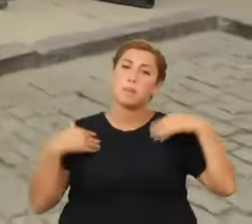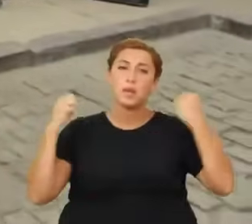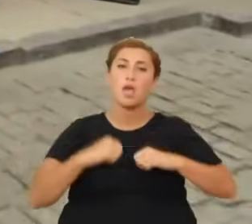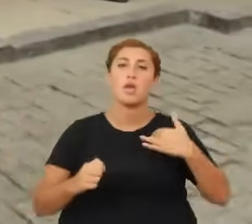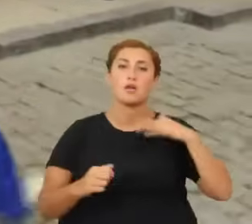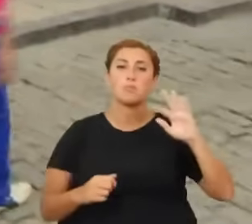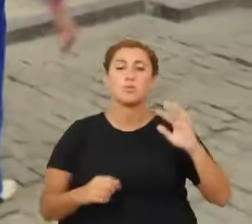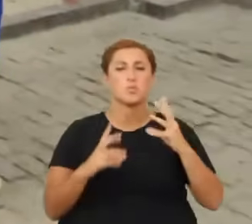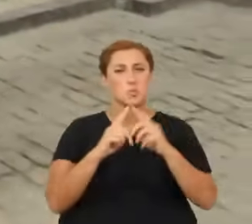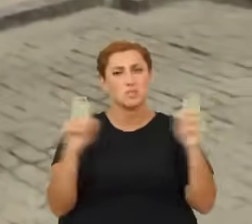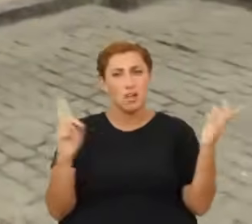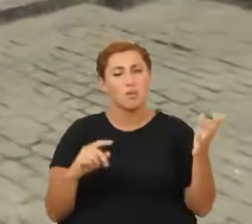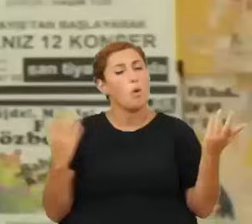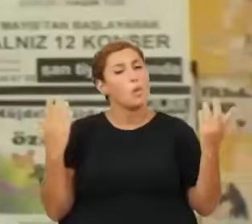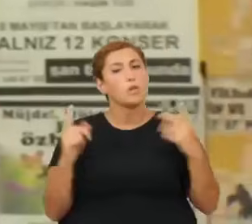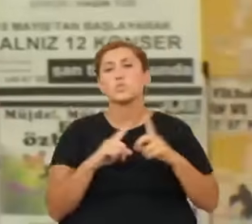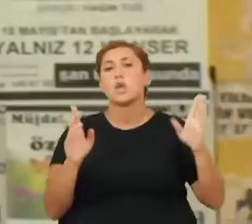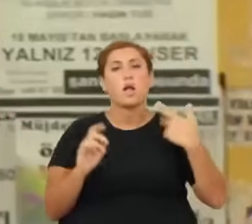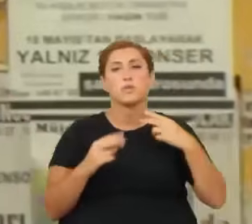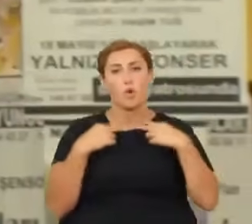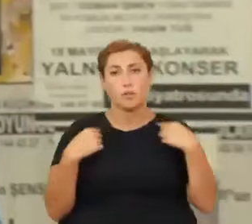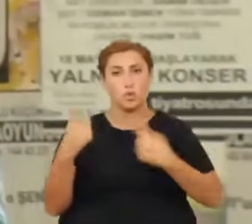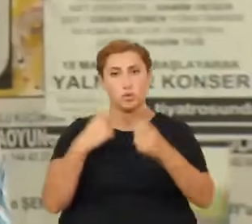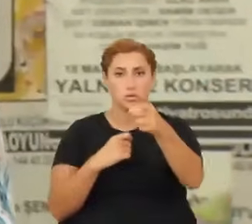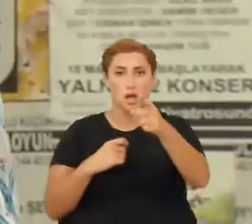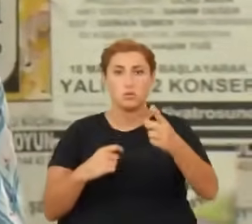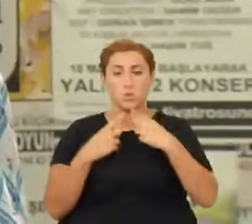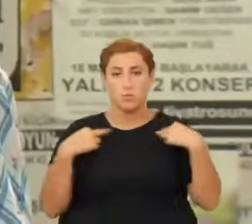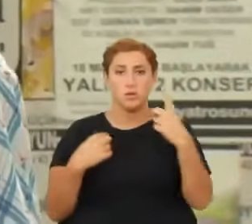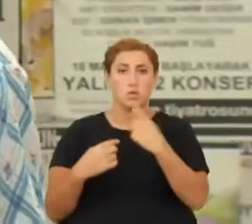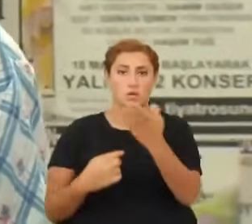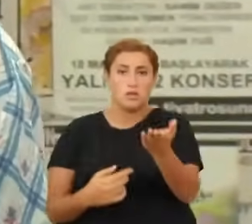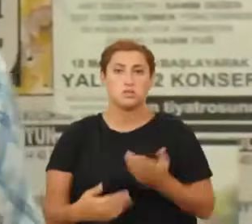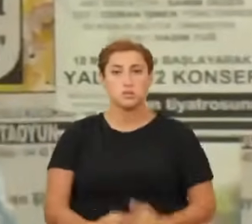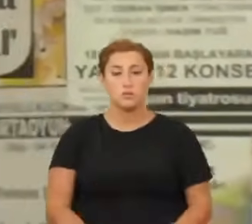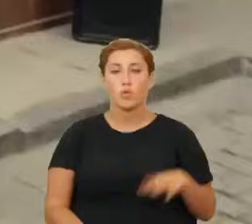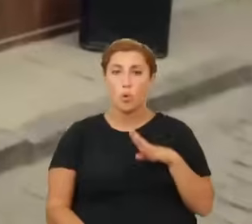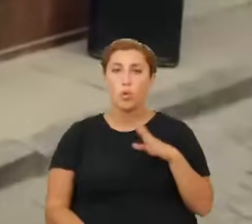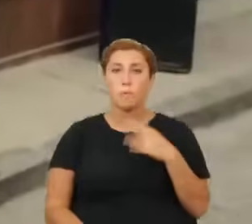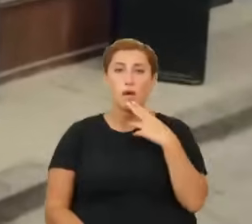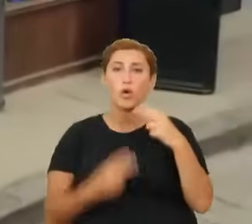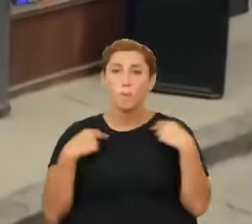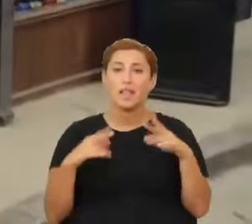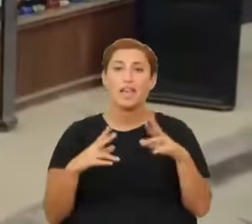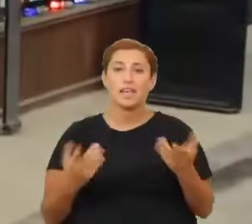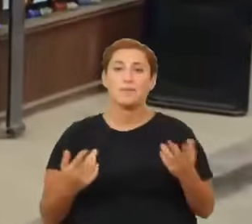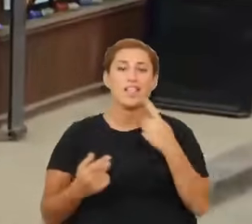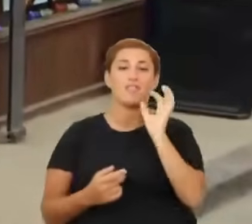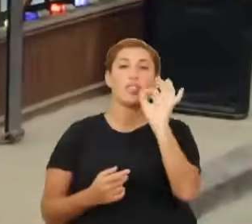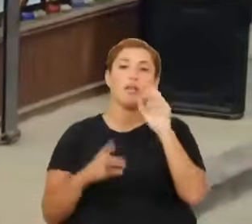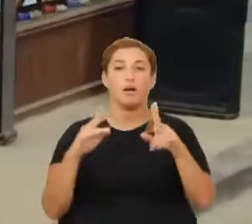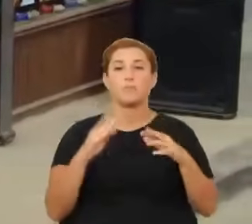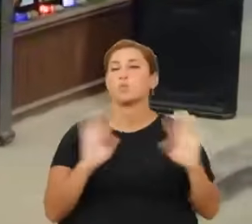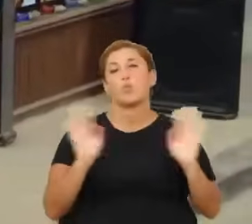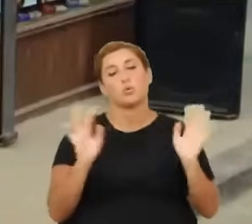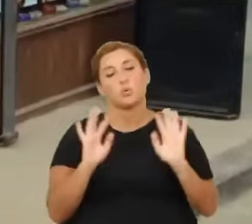ben. Ama mı uzattın be? Hayret bir şey. Uzatmadım abi, gömleği soran sensin. Gömleği soran sensin. Oğlum bayan gömleği gibi ya. Laf sokar gibi ya, laf sokar gibi.